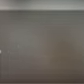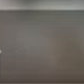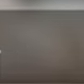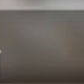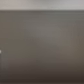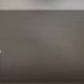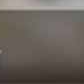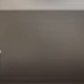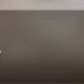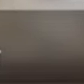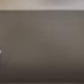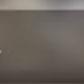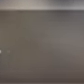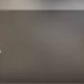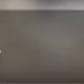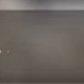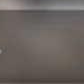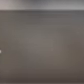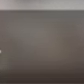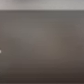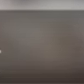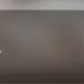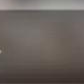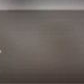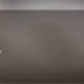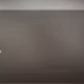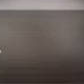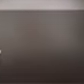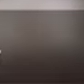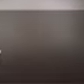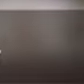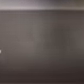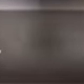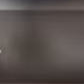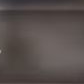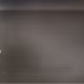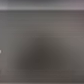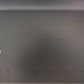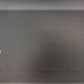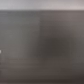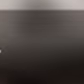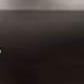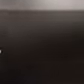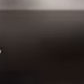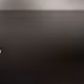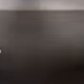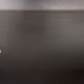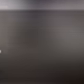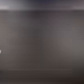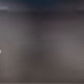ko na po ang random tulong nyo. Maraming salamat po. At ang uling rooster.